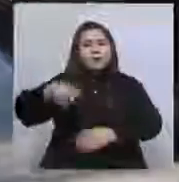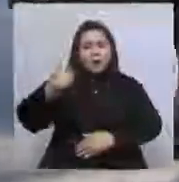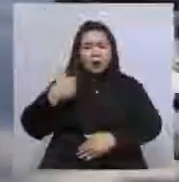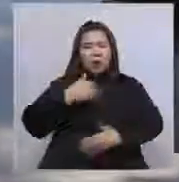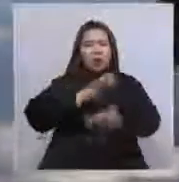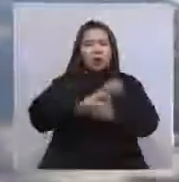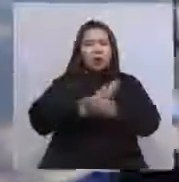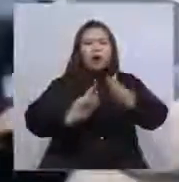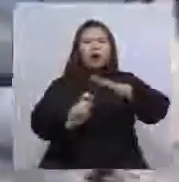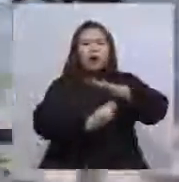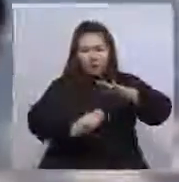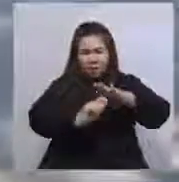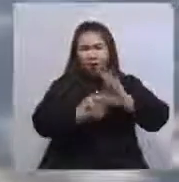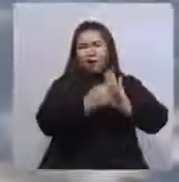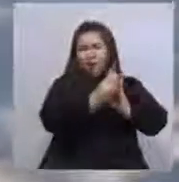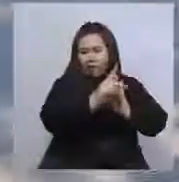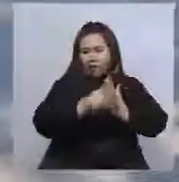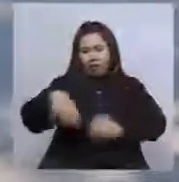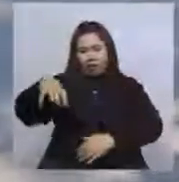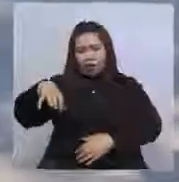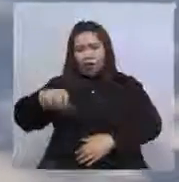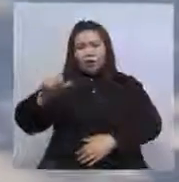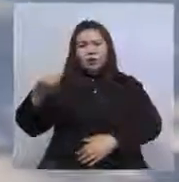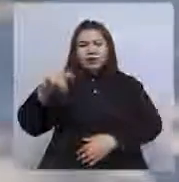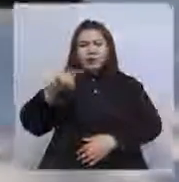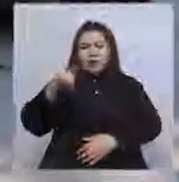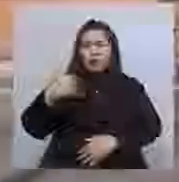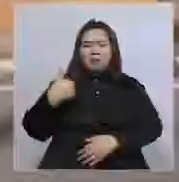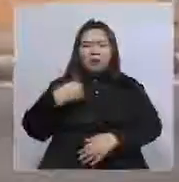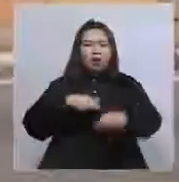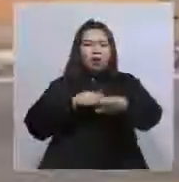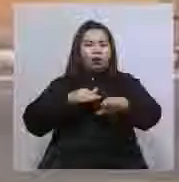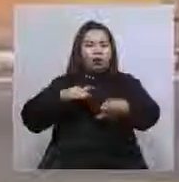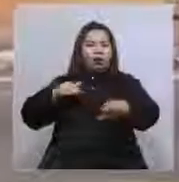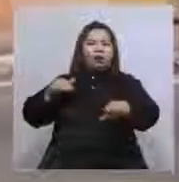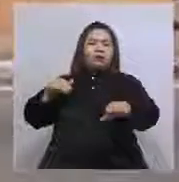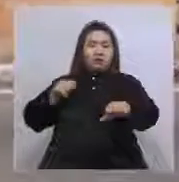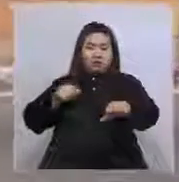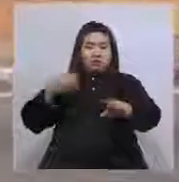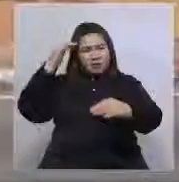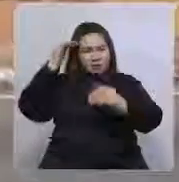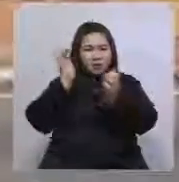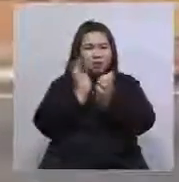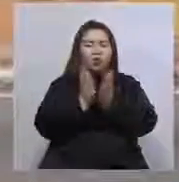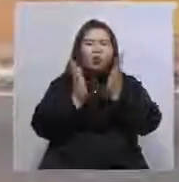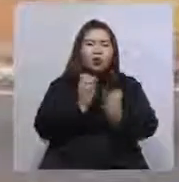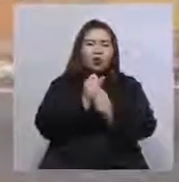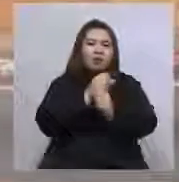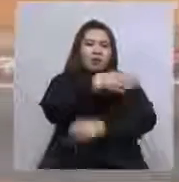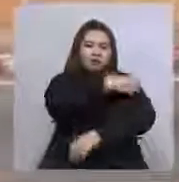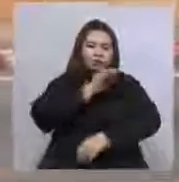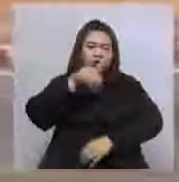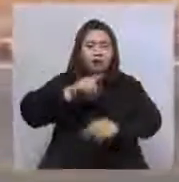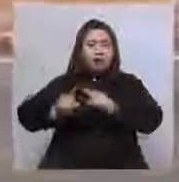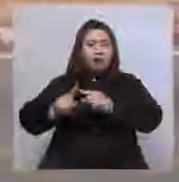งเรียนอนุบาลขอนแก่นและโรงเรียนสนามบินที่มีรถติดยาวนะครับตำรวจแล้วก็เจ้าหน้าที่เทศกิจก็ระดมกำลังมาช่วยอำนว